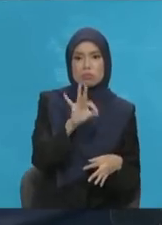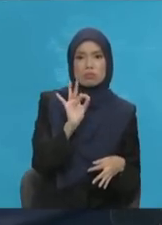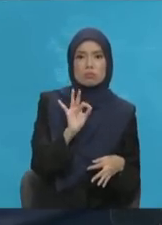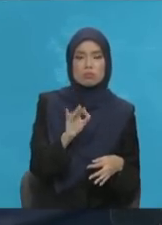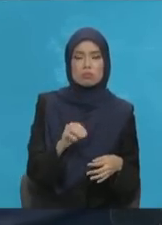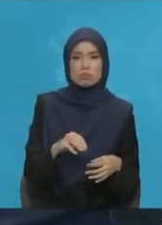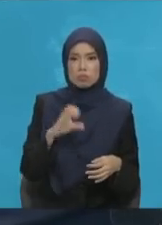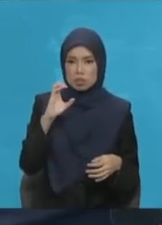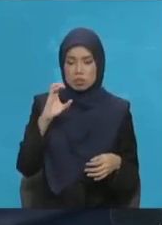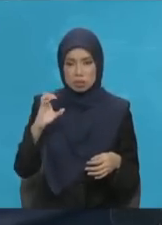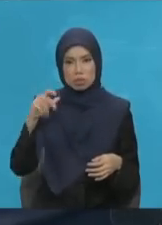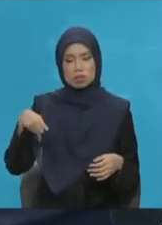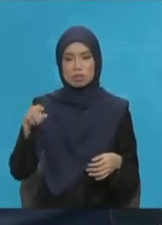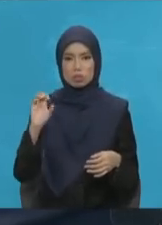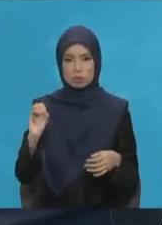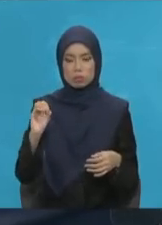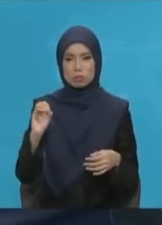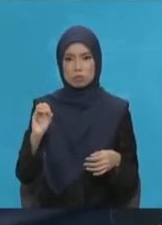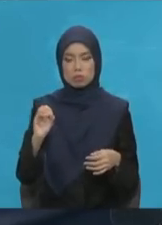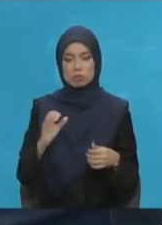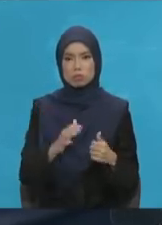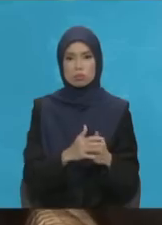Po adalah